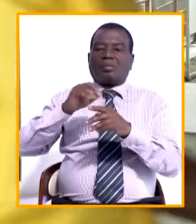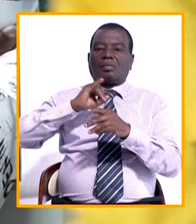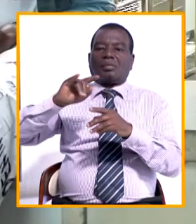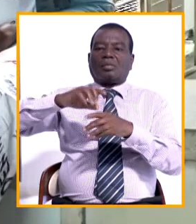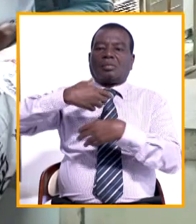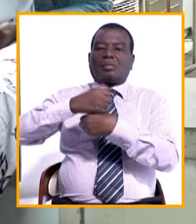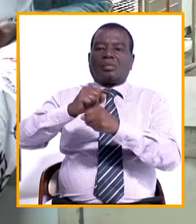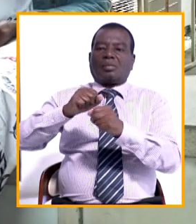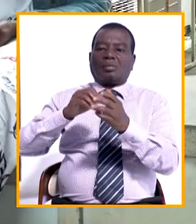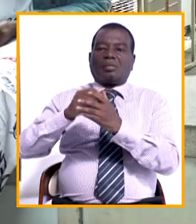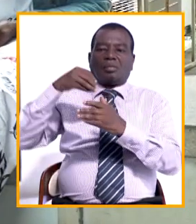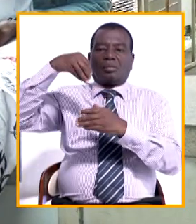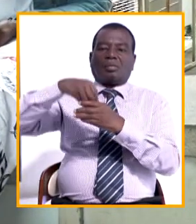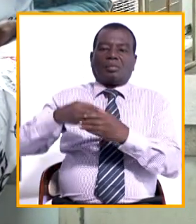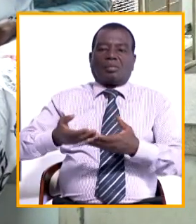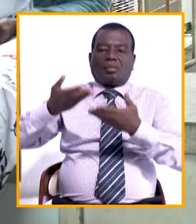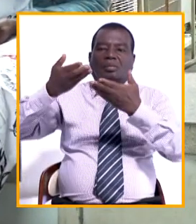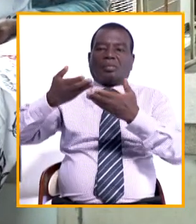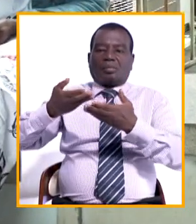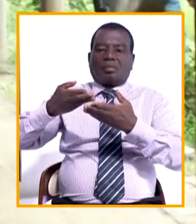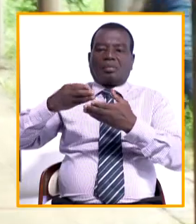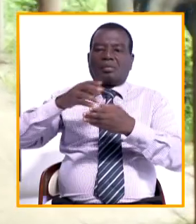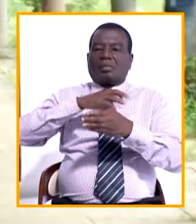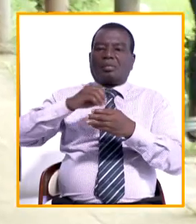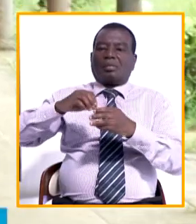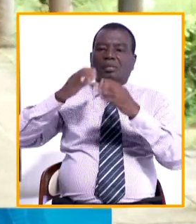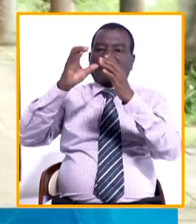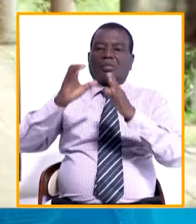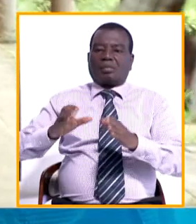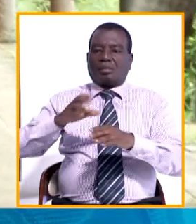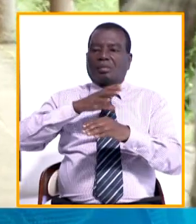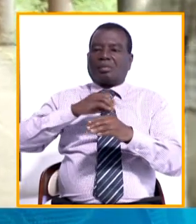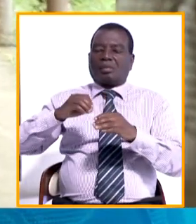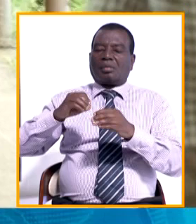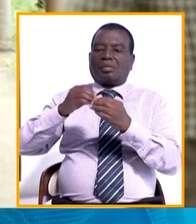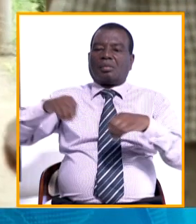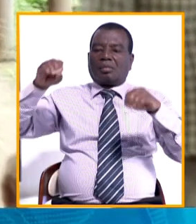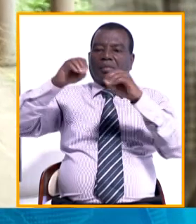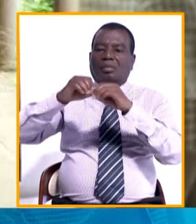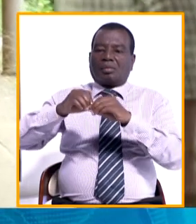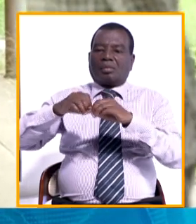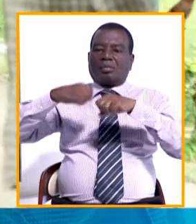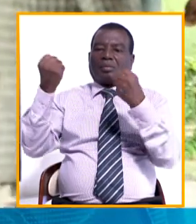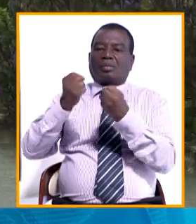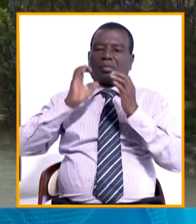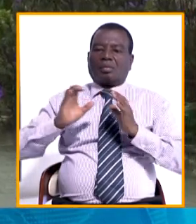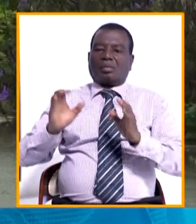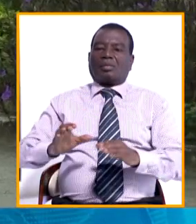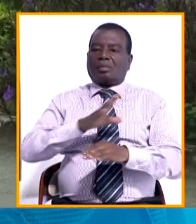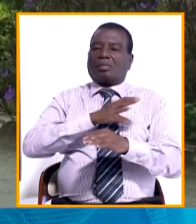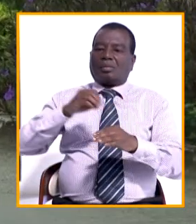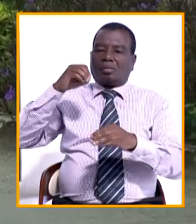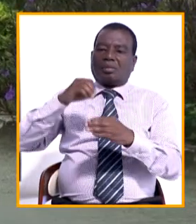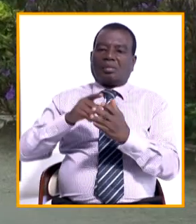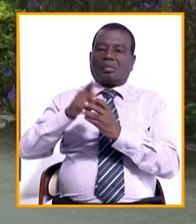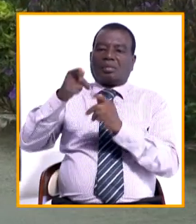été créé dans la perspective de relever le niveau d'implication des citoyens, des organismes de la société civile dans le processus de